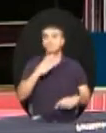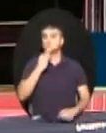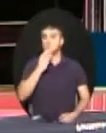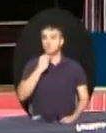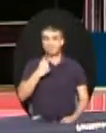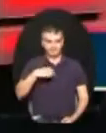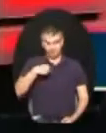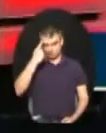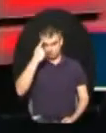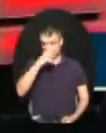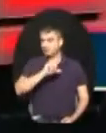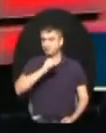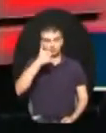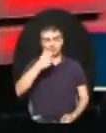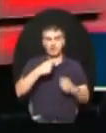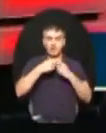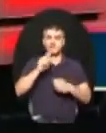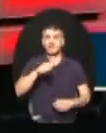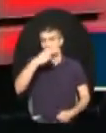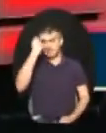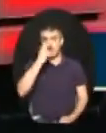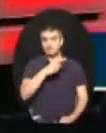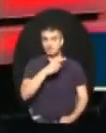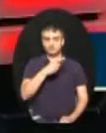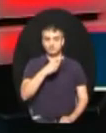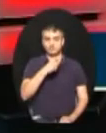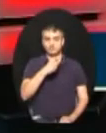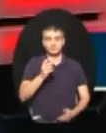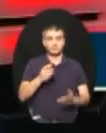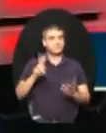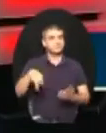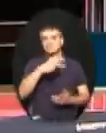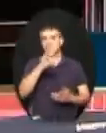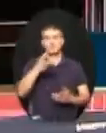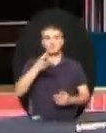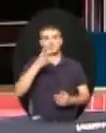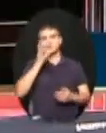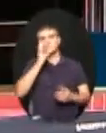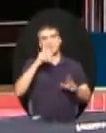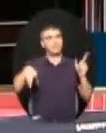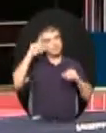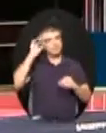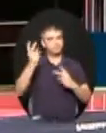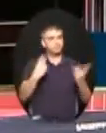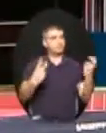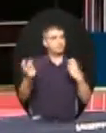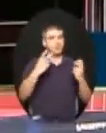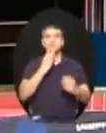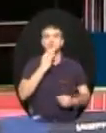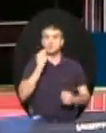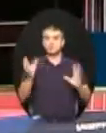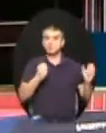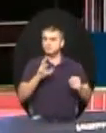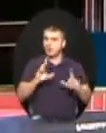יהודים, ואנחנו יודעים שהראשונה חברי הכנסת הערבים כן מפטרלים בין פאב למשנהו בתל אביב כדי לצוד קולות של